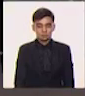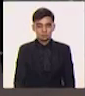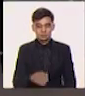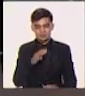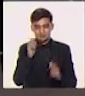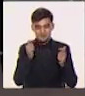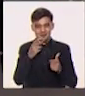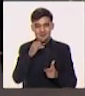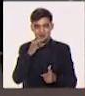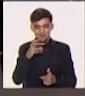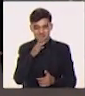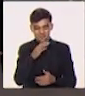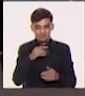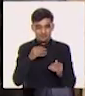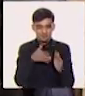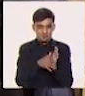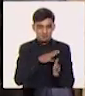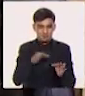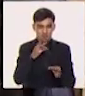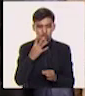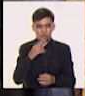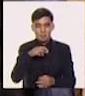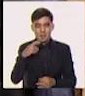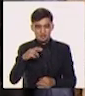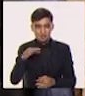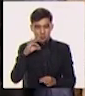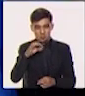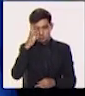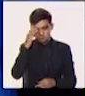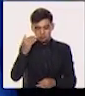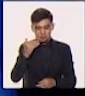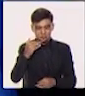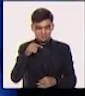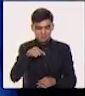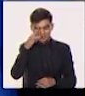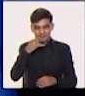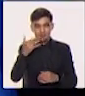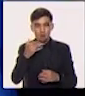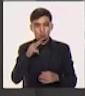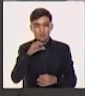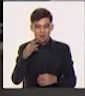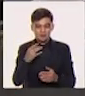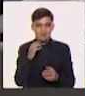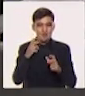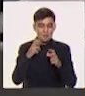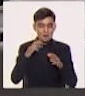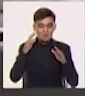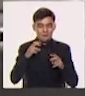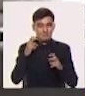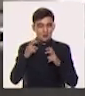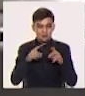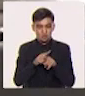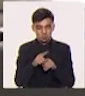Карантиннің кесірінен 4 миллиард теңгенің отандық тауары қоймада шаң басып жатыр. Ал фабрикалар 2000 жұмысшыны қысқартуға мәжбүр.